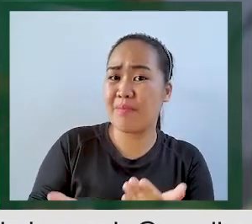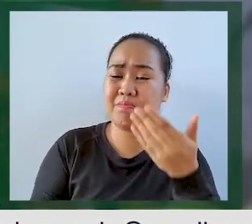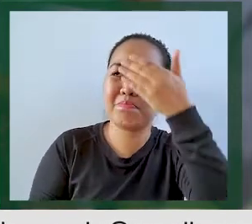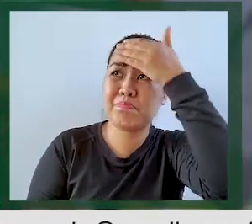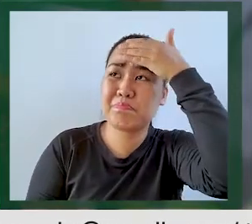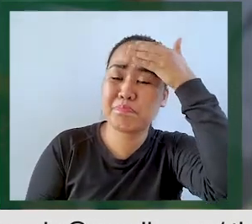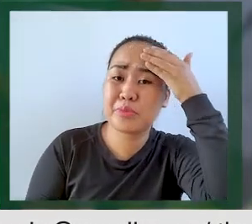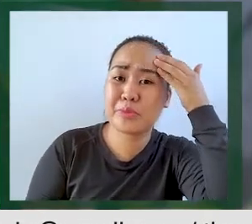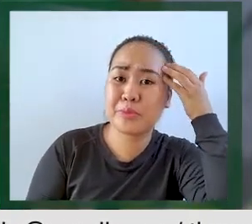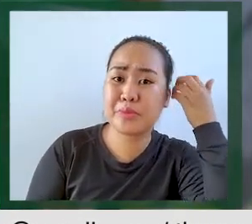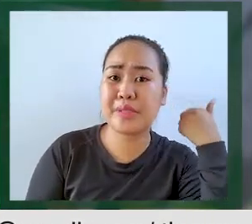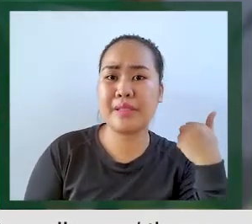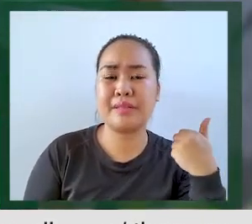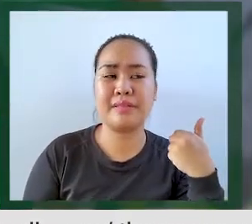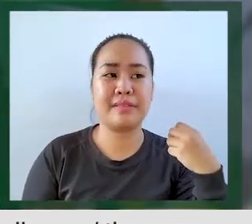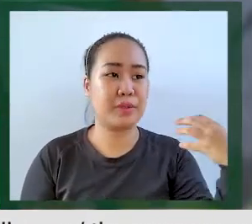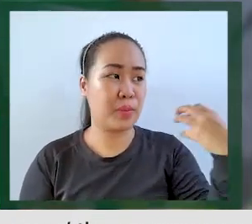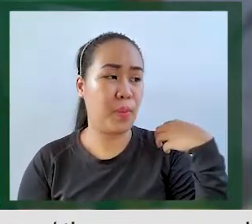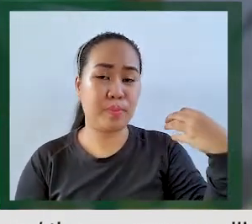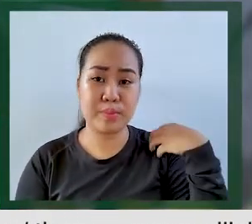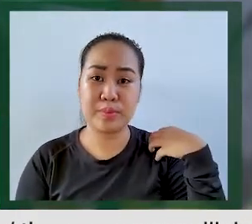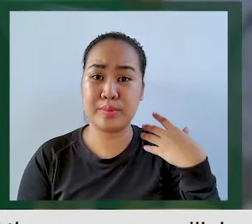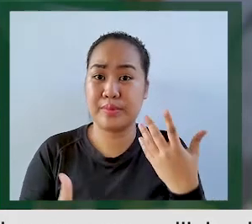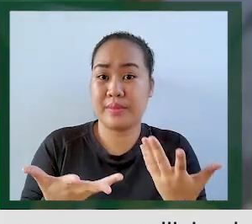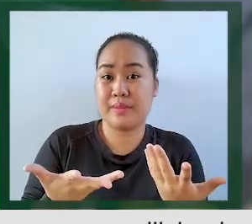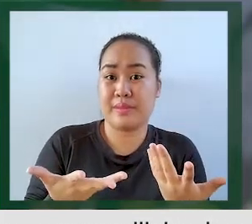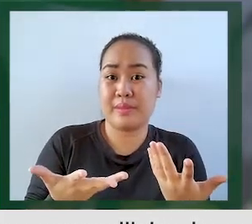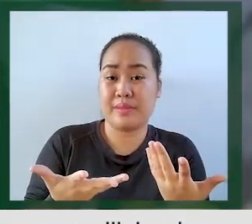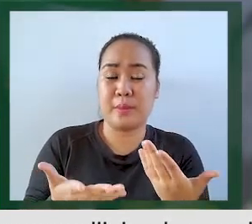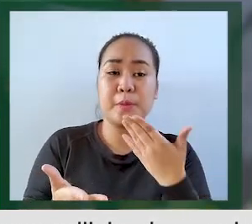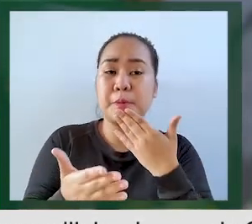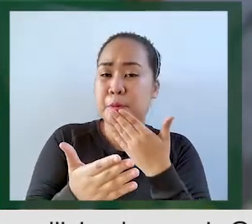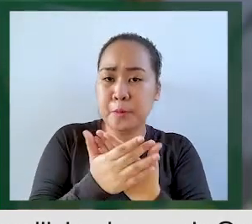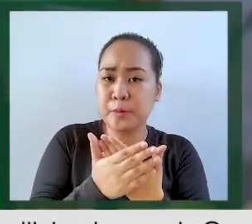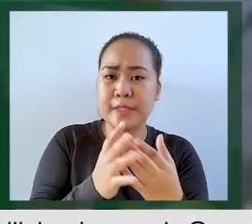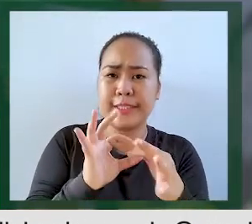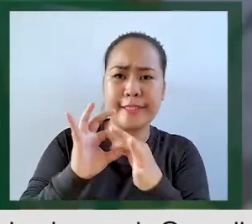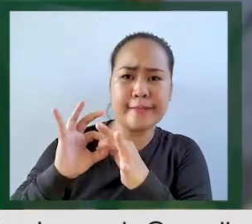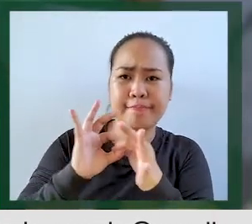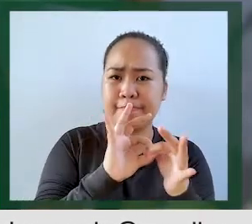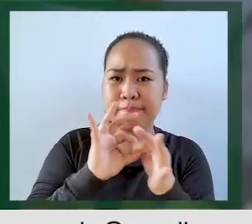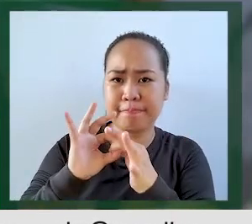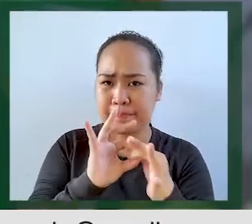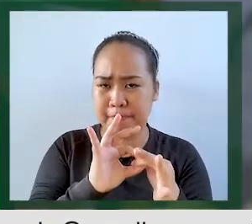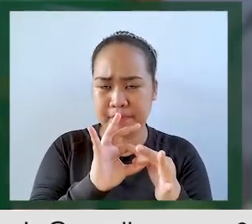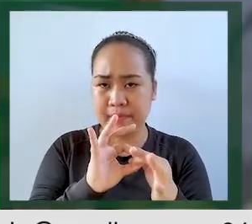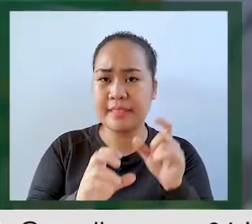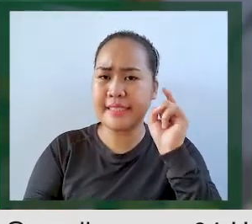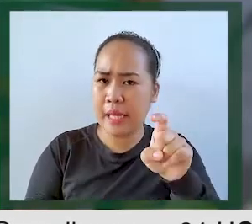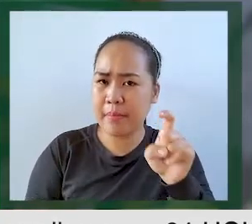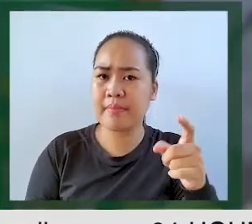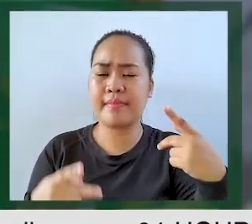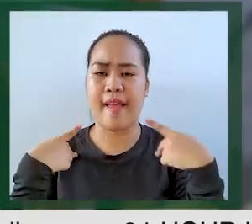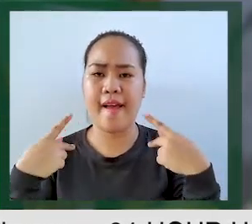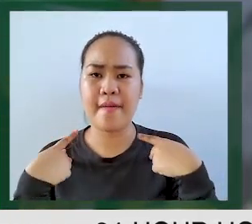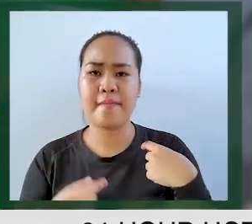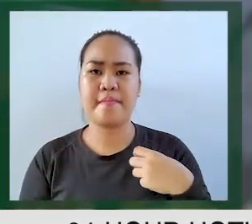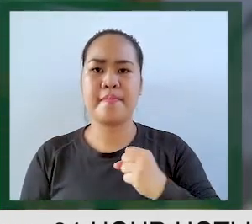I'm sure pag meron naman kayong sinuggest, lalo na if it pertains to health, no, and